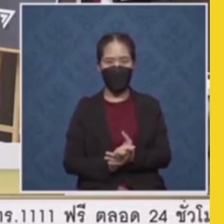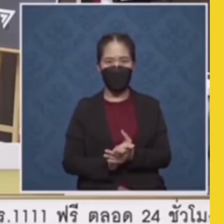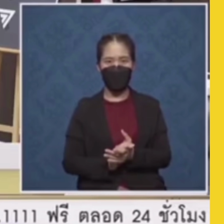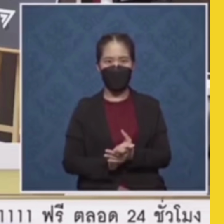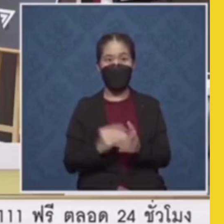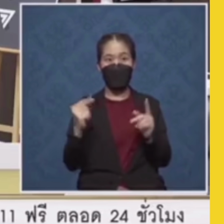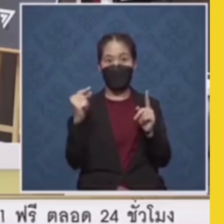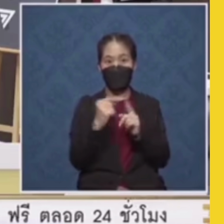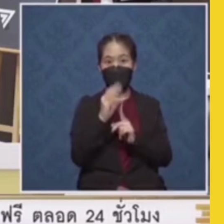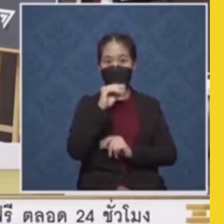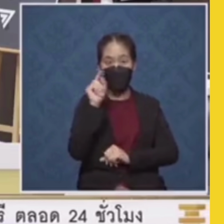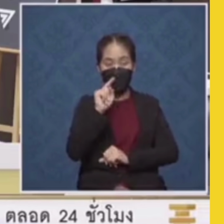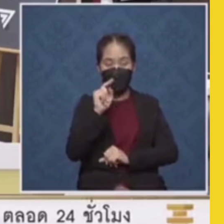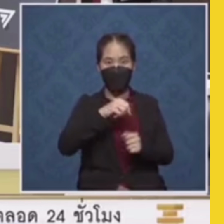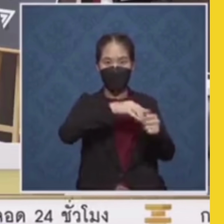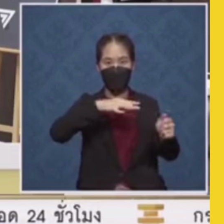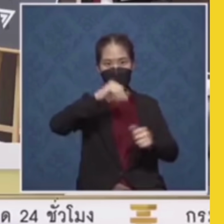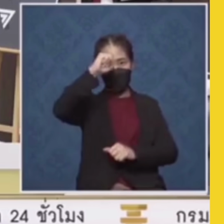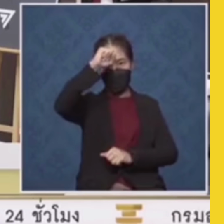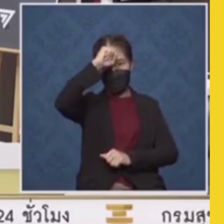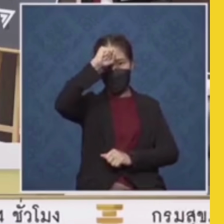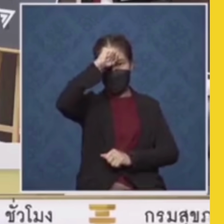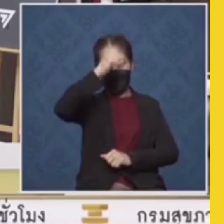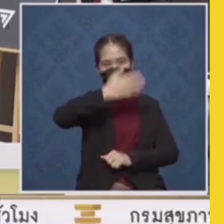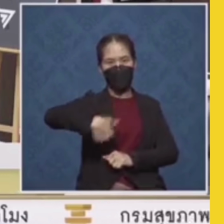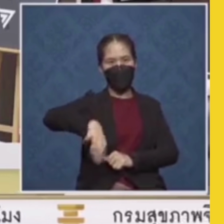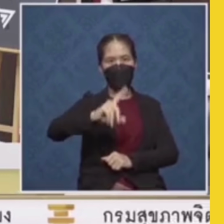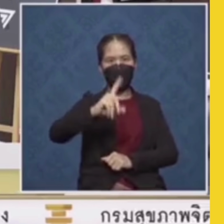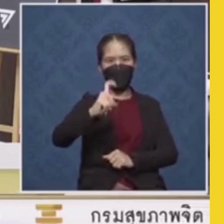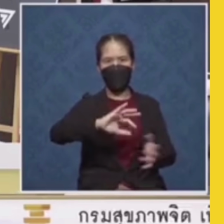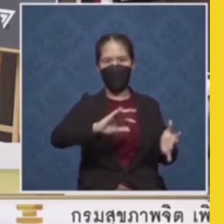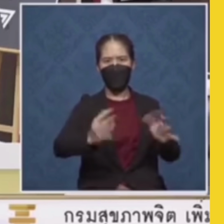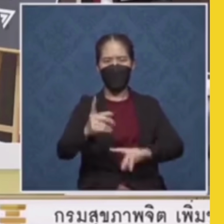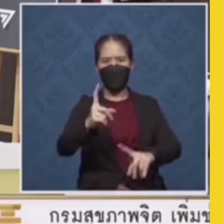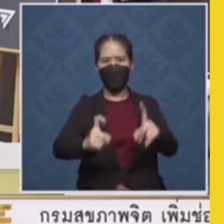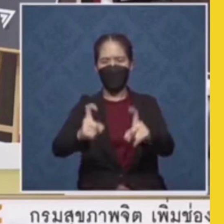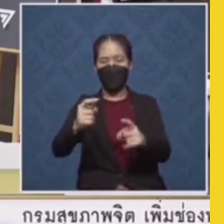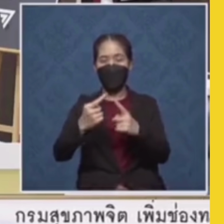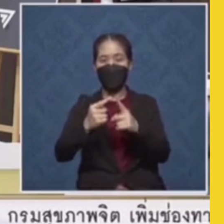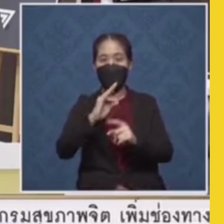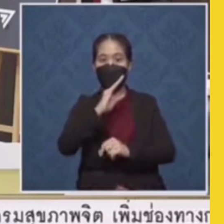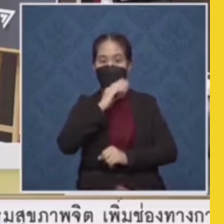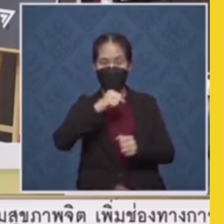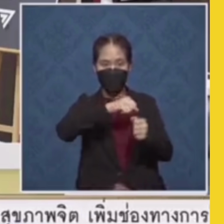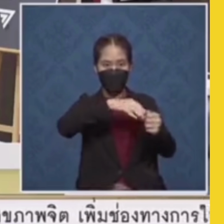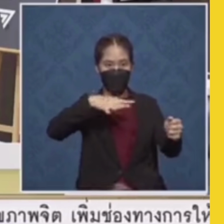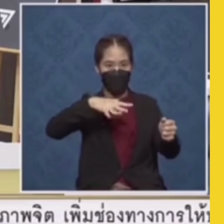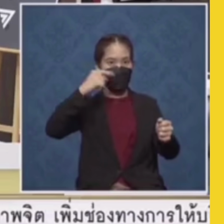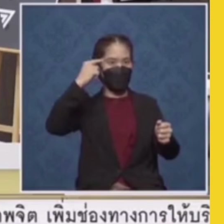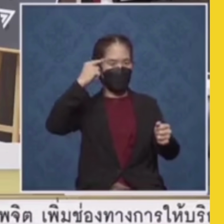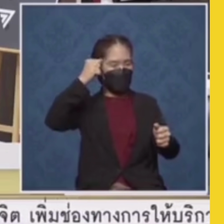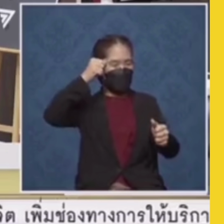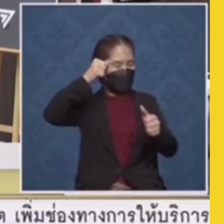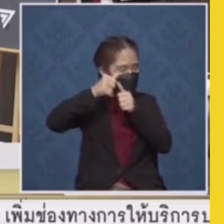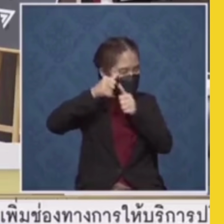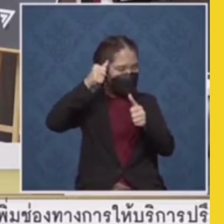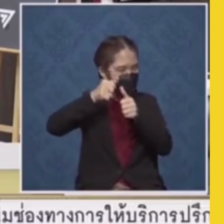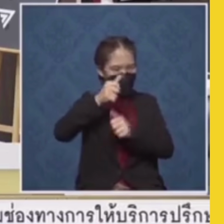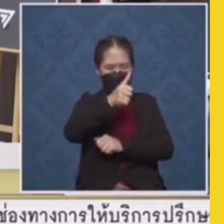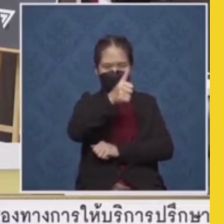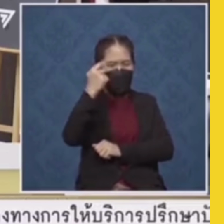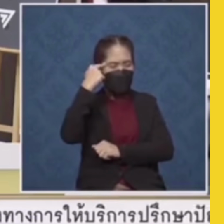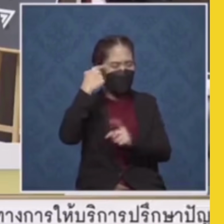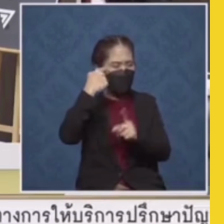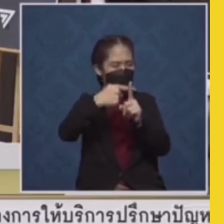าวที่ว่าผู้นำโง่เราจะตายกันหมดแต่ผู้นำที่ไร้จิตสำนึกวันนี้จะทำ